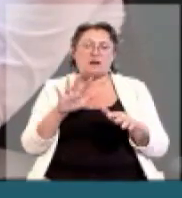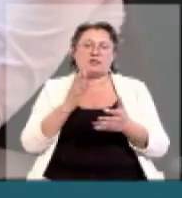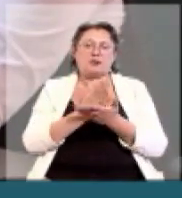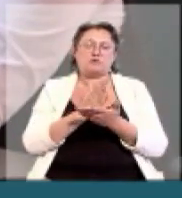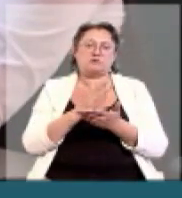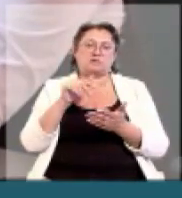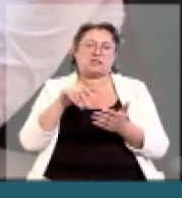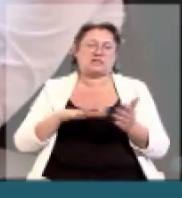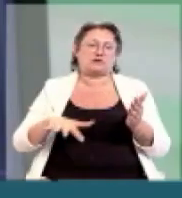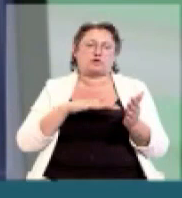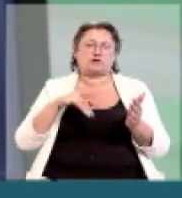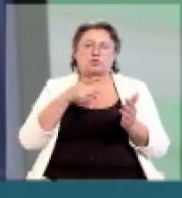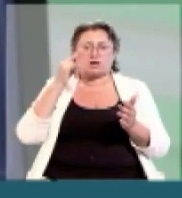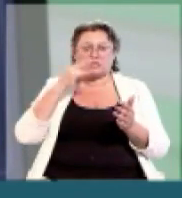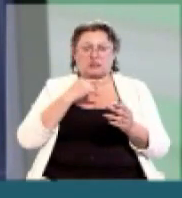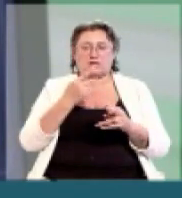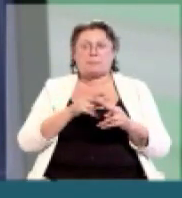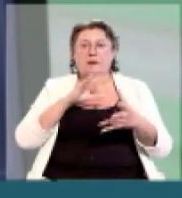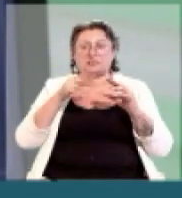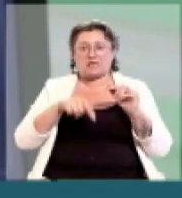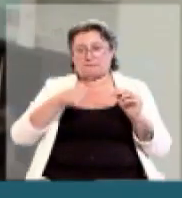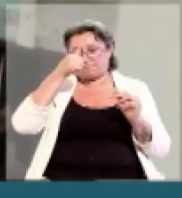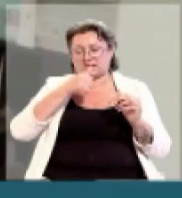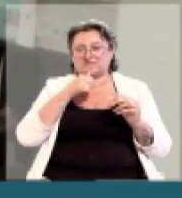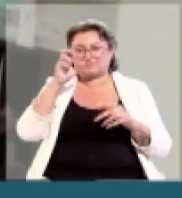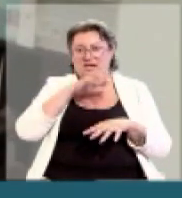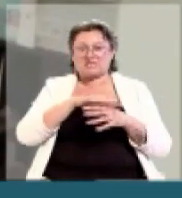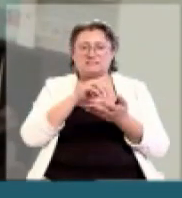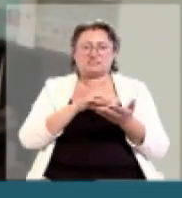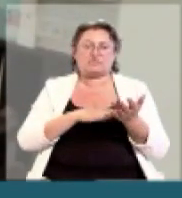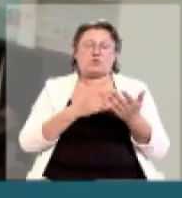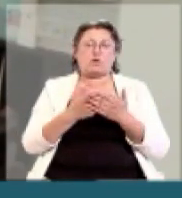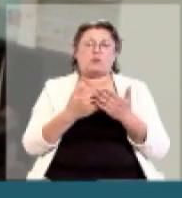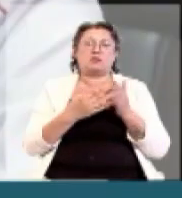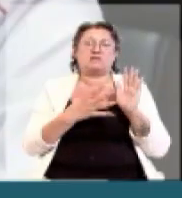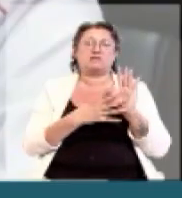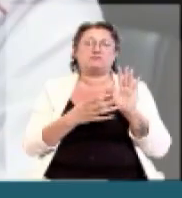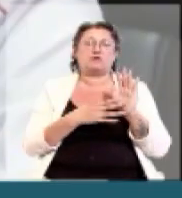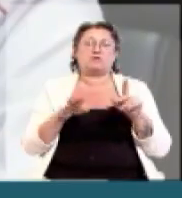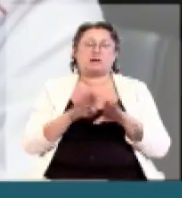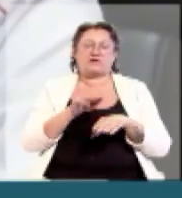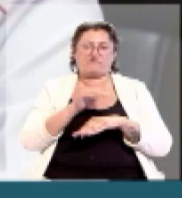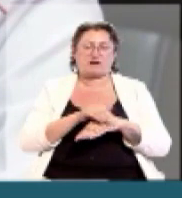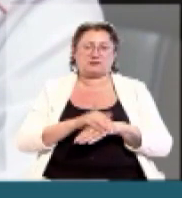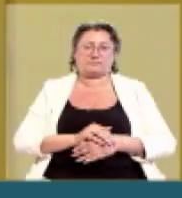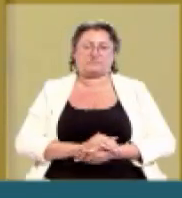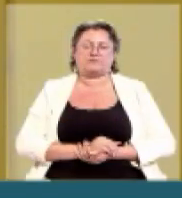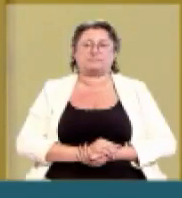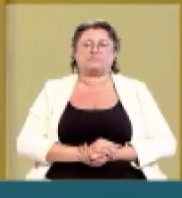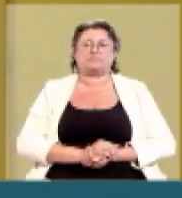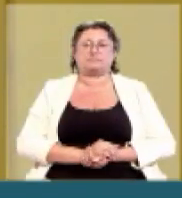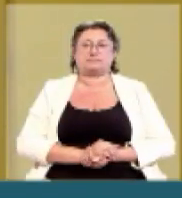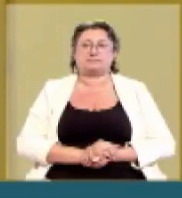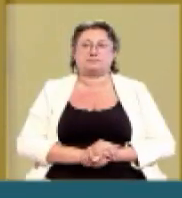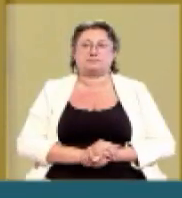на территории Республики Казахстан. Только по итогам этого месяца в стране зарегистрировано около 900 таких фактов. Айдана